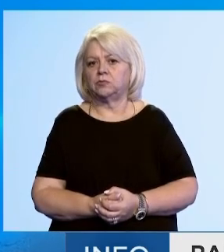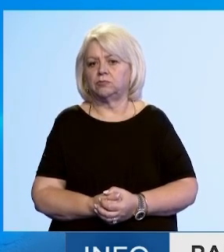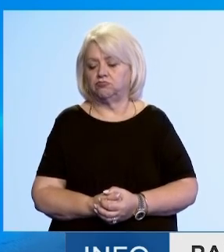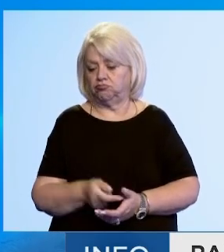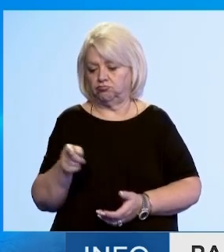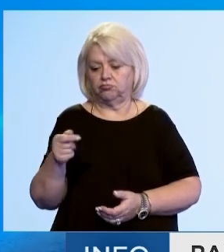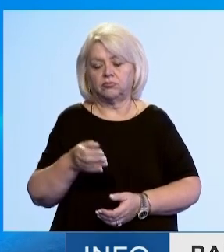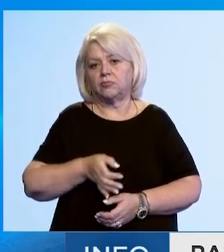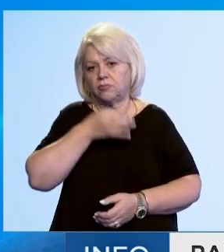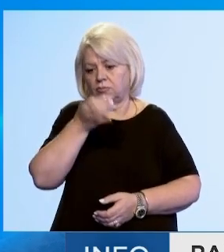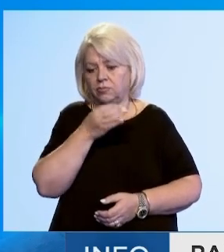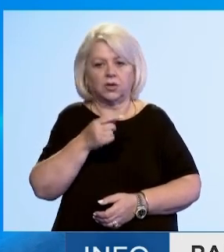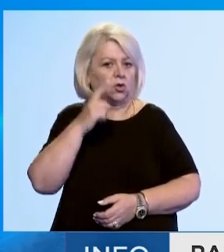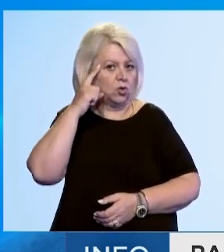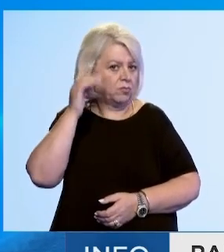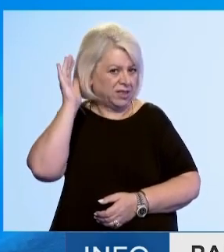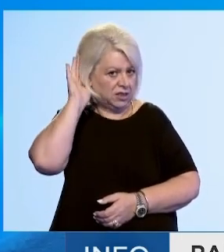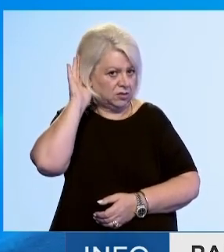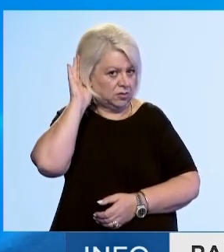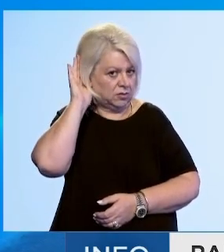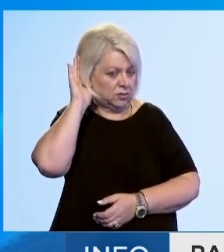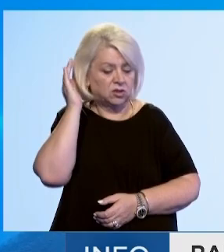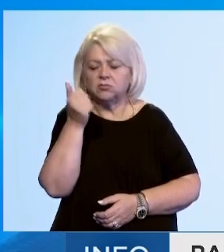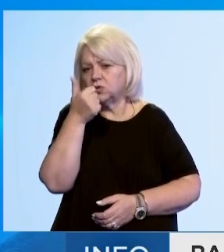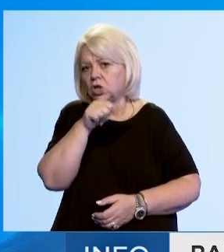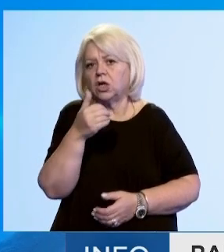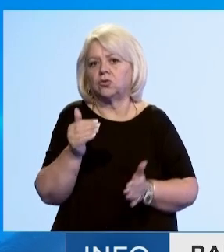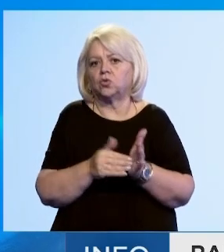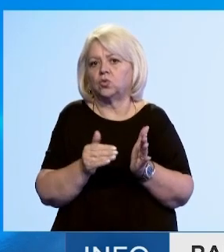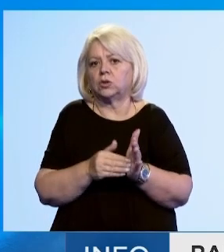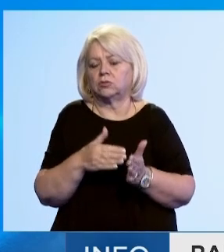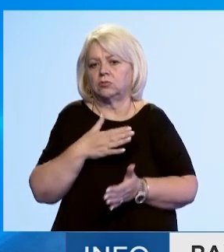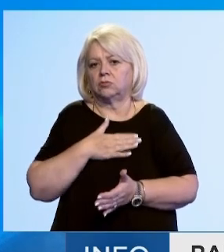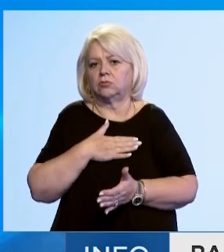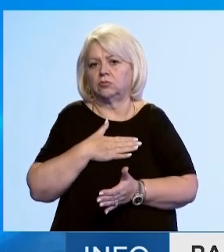erdha këtu për ta informuar kryeministren për çka ne duam të bëjmë në